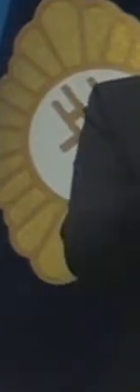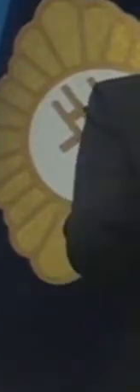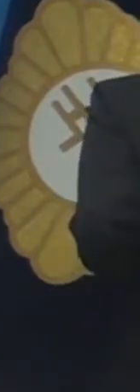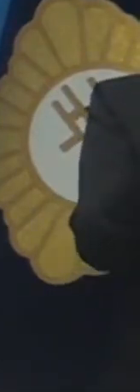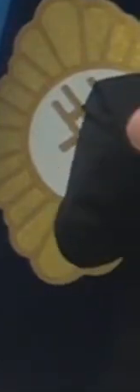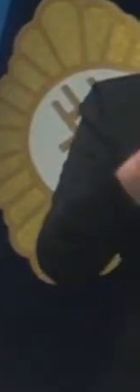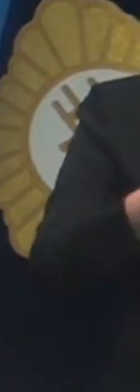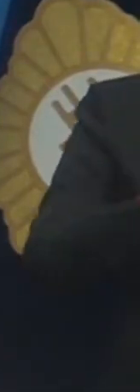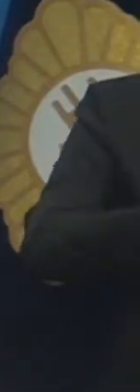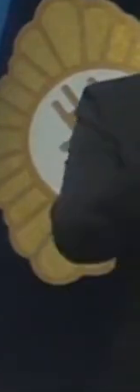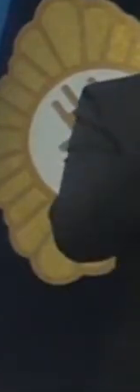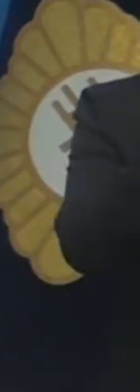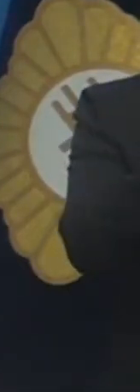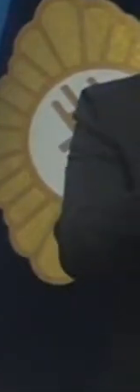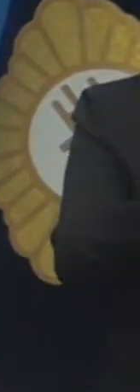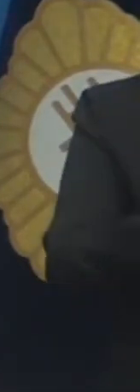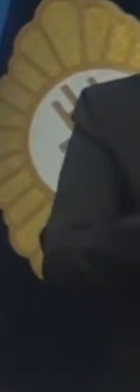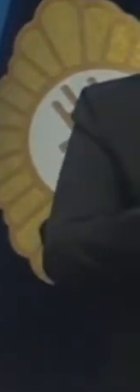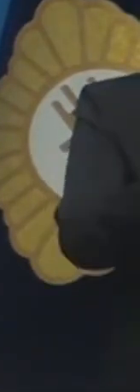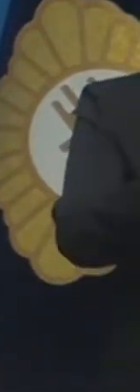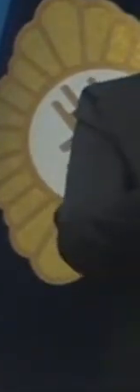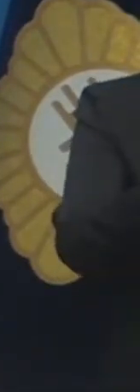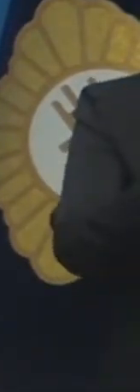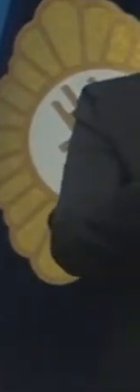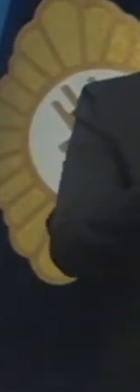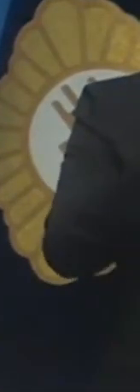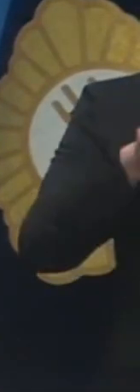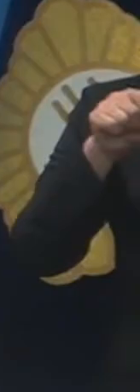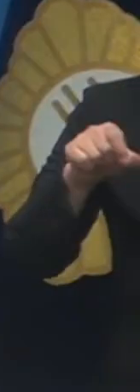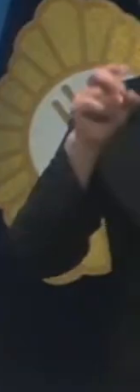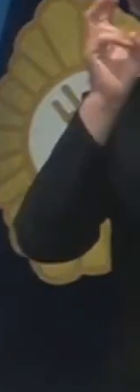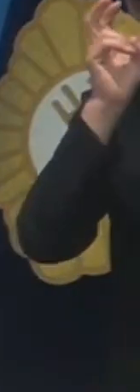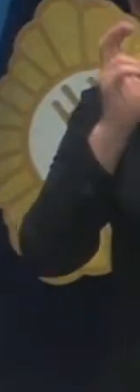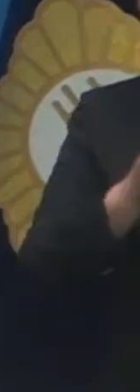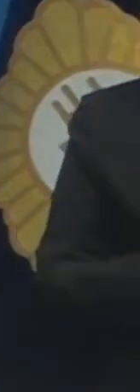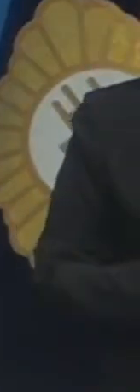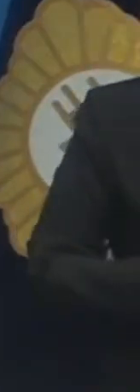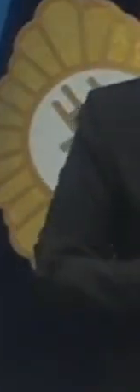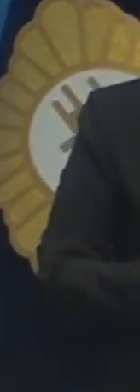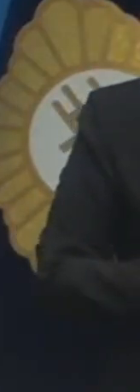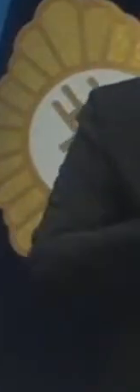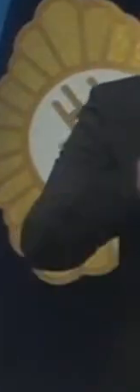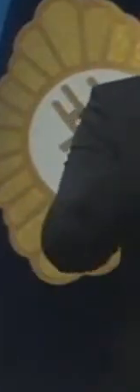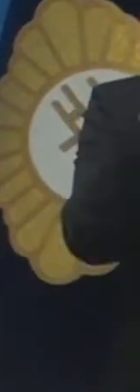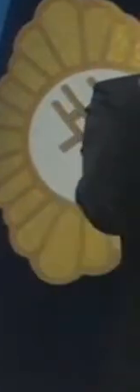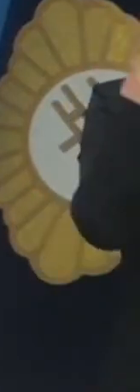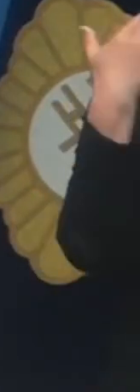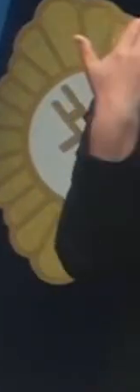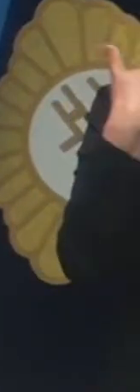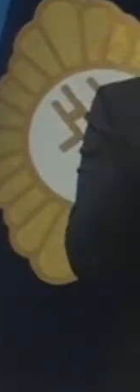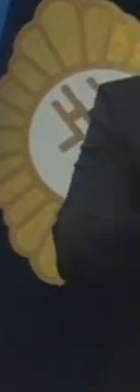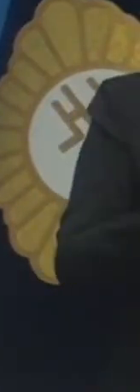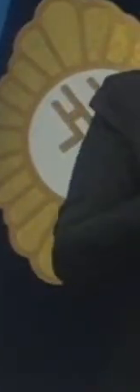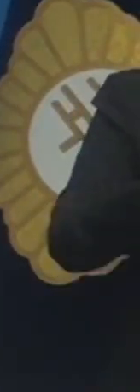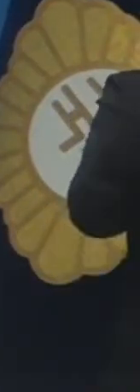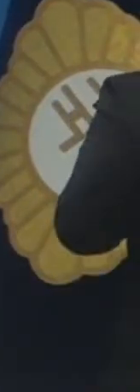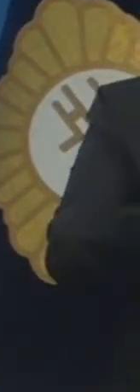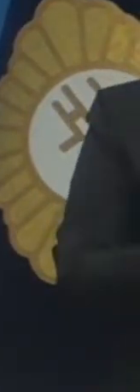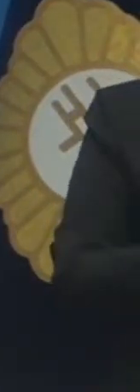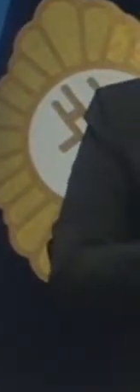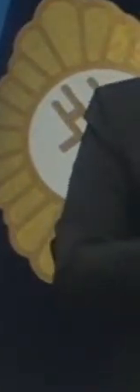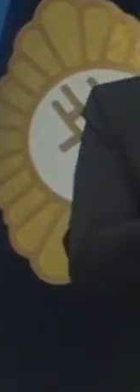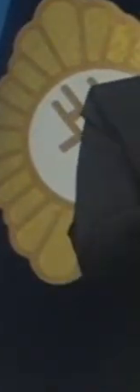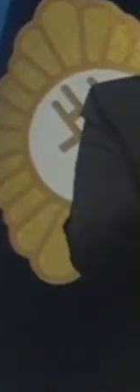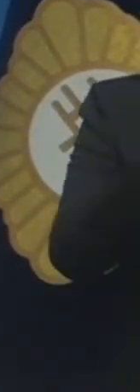국민대 행태로 봤을 때 절차를 진행시킬 우려가 큽니다. 국민대는 더 이상